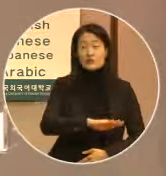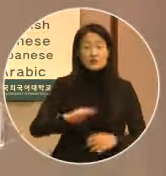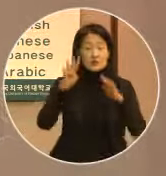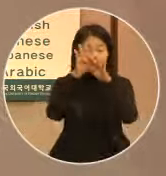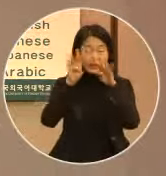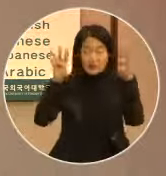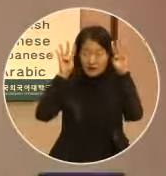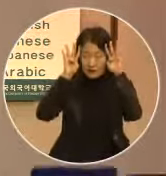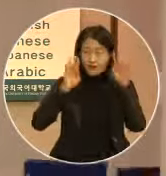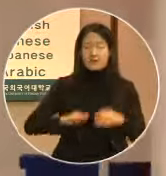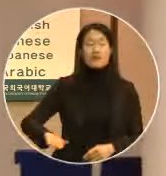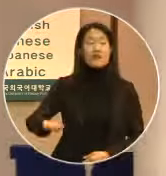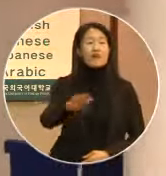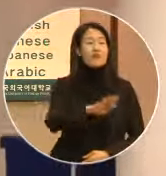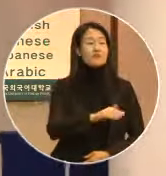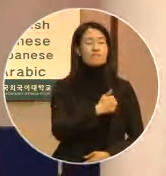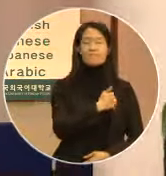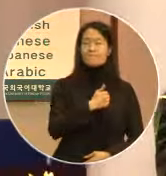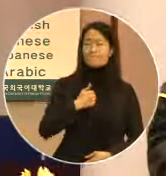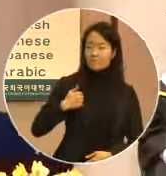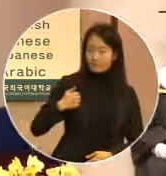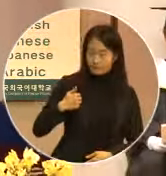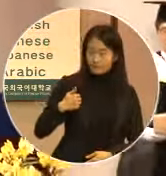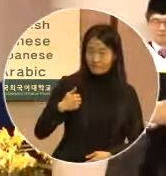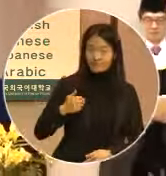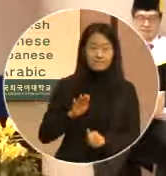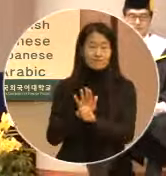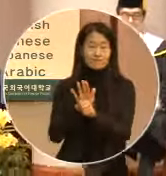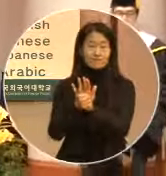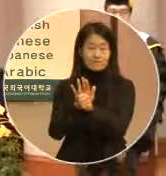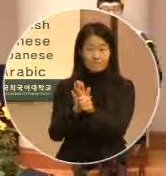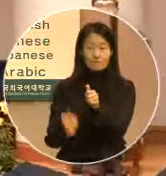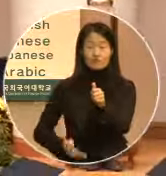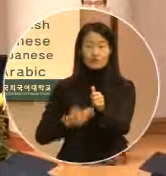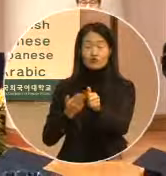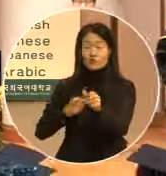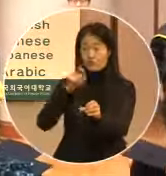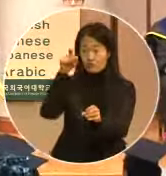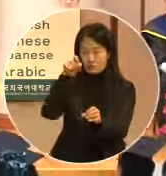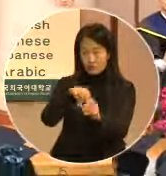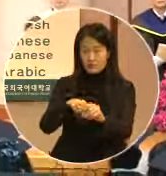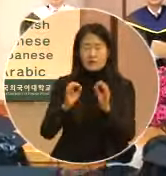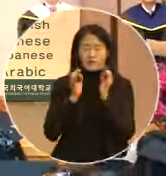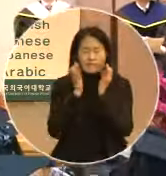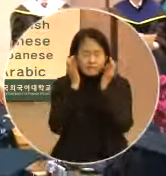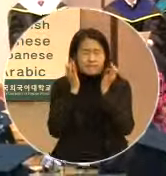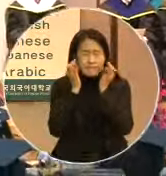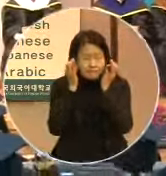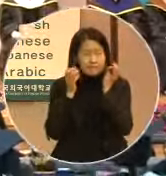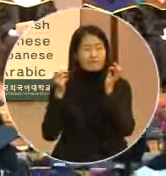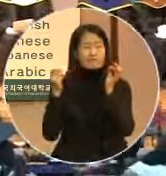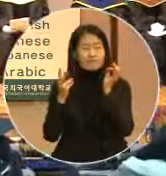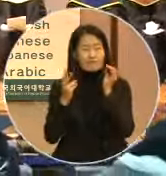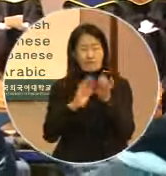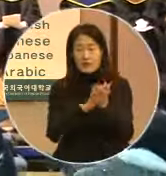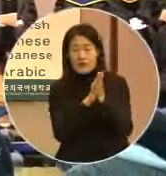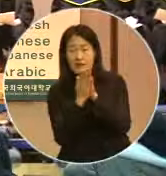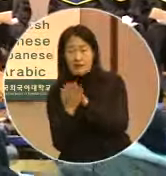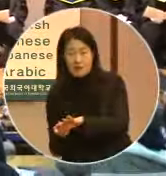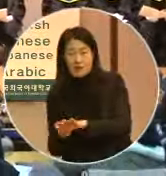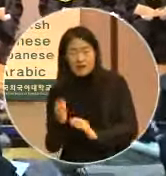사이버한국외고대학교는 여러분의 든든한 버팀목이 되기 위해 부단한 노력과 부단한